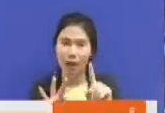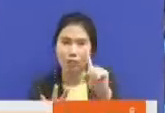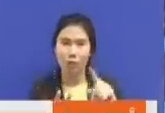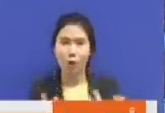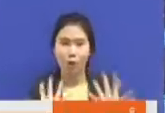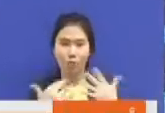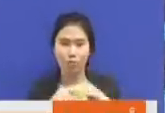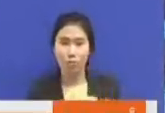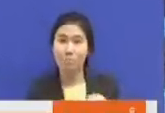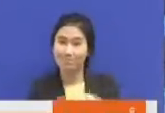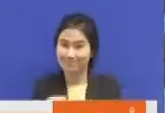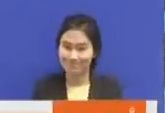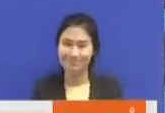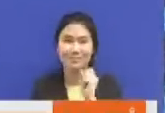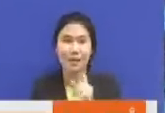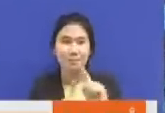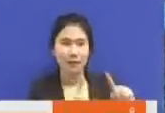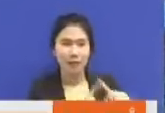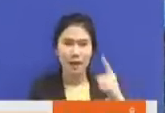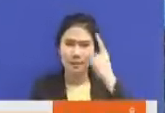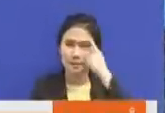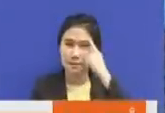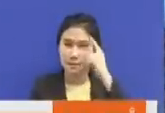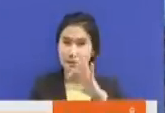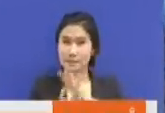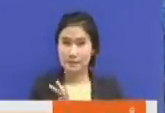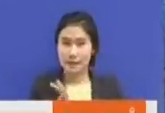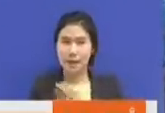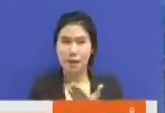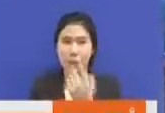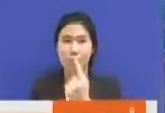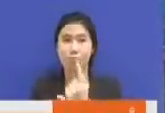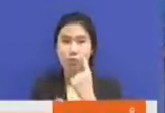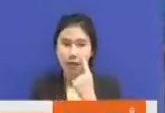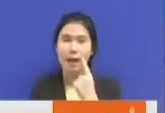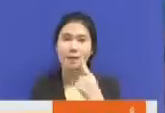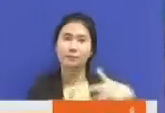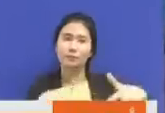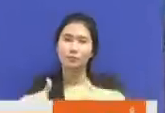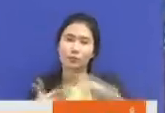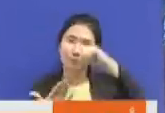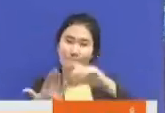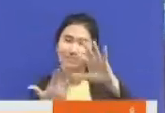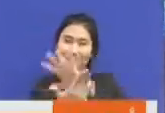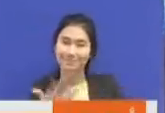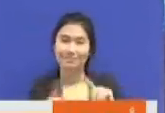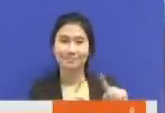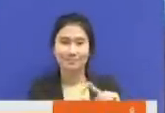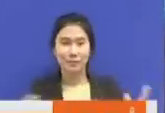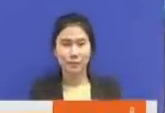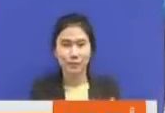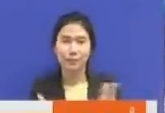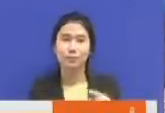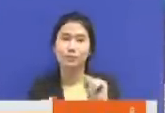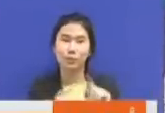ร่วมแรงร่วมใจกันทำหน้าที่ผู้แทนปวงชนชาวไทยทรงสัตว์